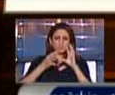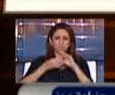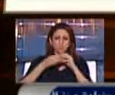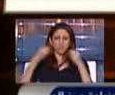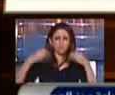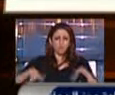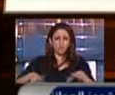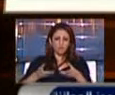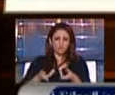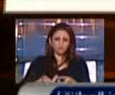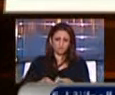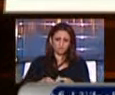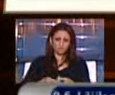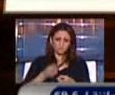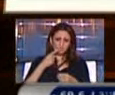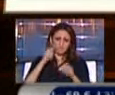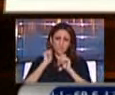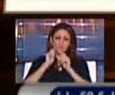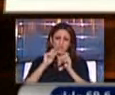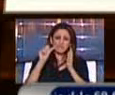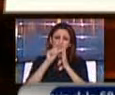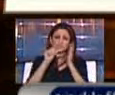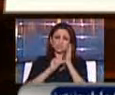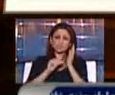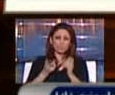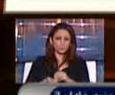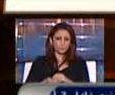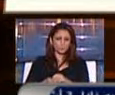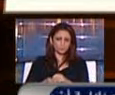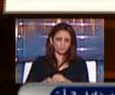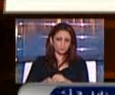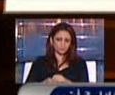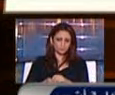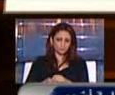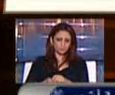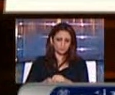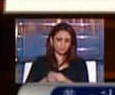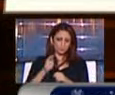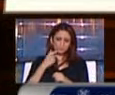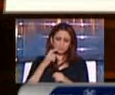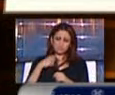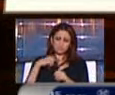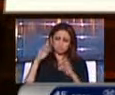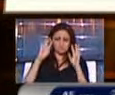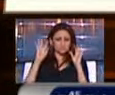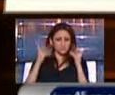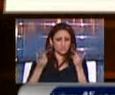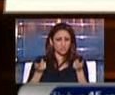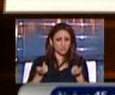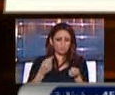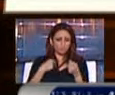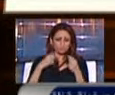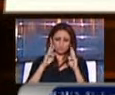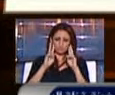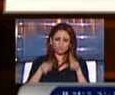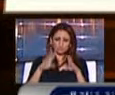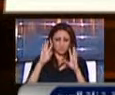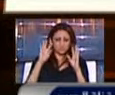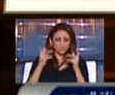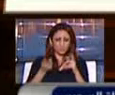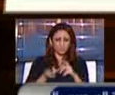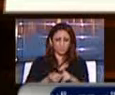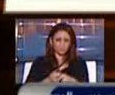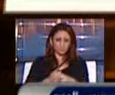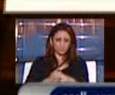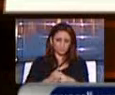الدستوريه ويحرم مصر من صنع الدستور. هذا الشيء شيء في منتهى الغرابه. يعني الامر واضح جدا. وبعدين انا اقول